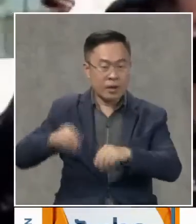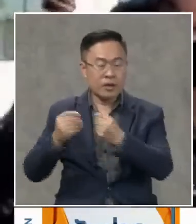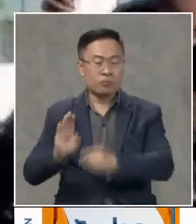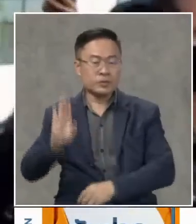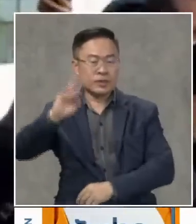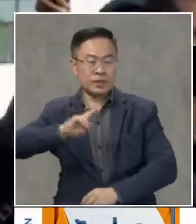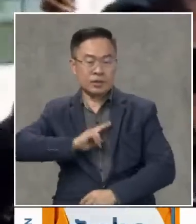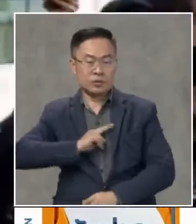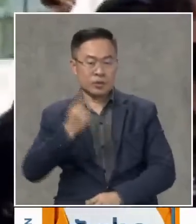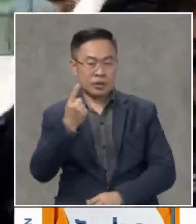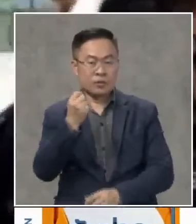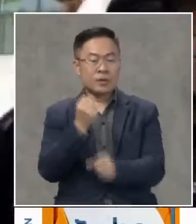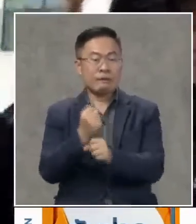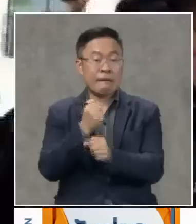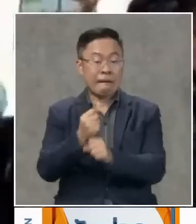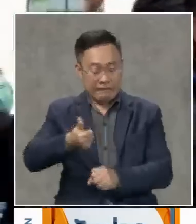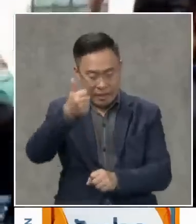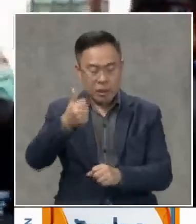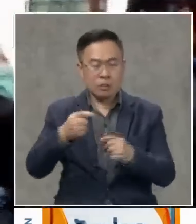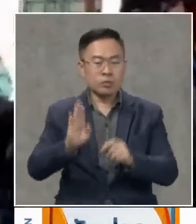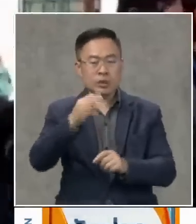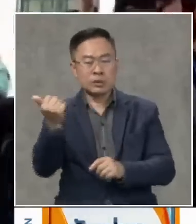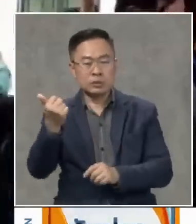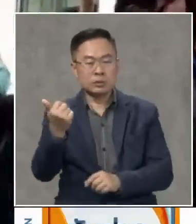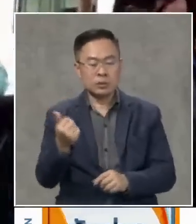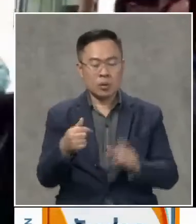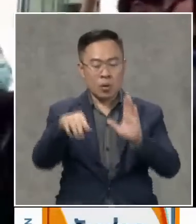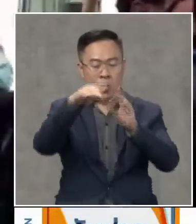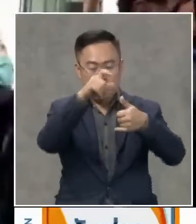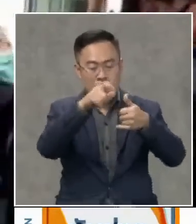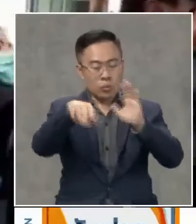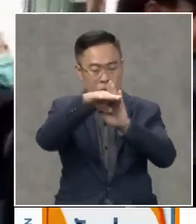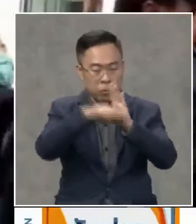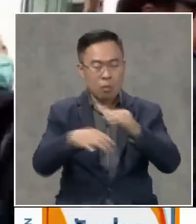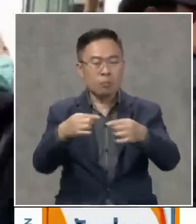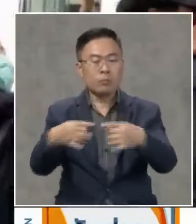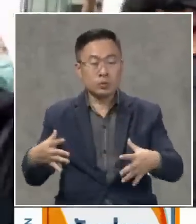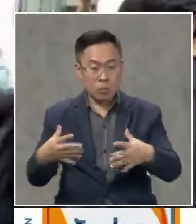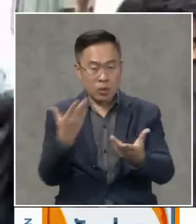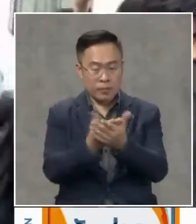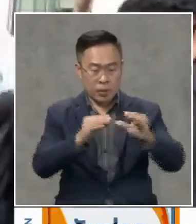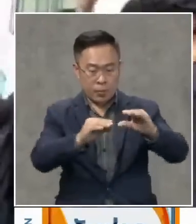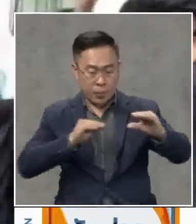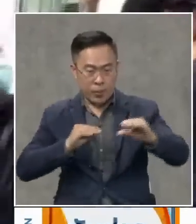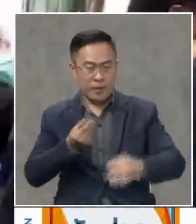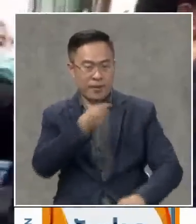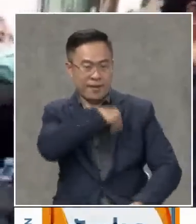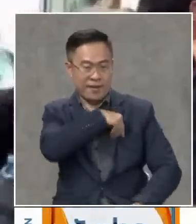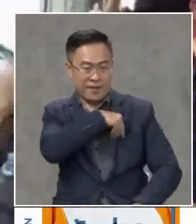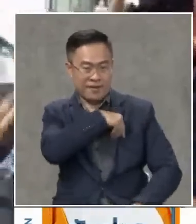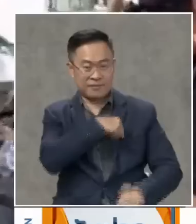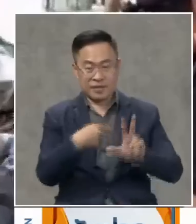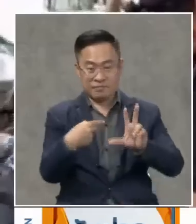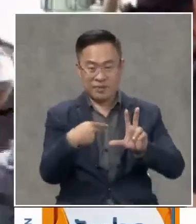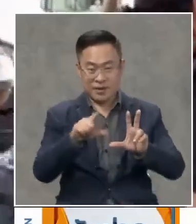นเพียงรายเดียวได้งานไปนอกจากนี้ยังระบุด้วยว่ามีหลักฐานเงินทอน 30,000 ล้านบาทนะคะเดี๋ยวจะเอาไปยื่น